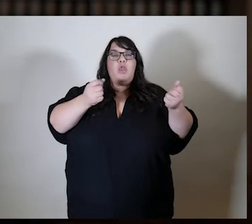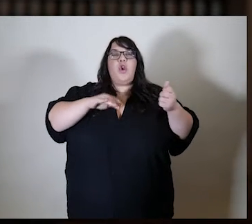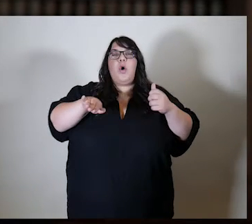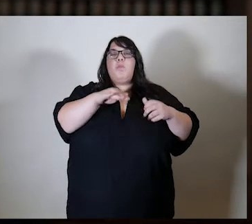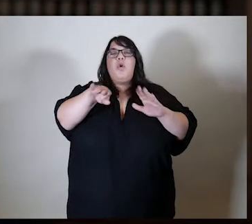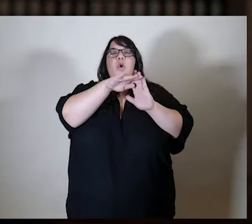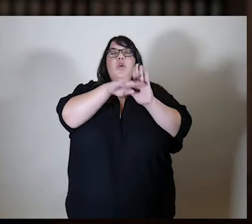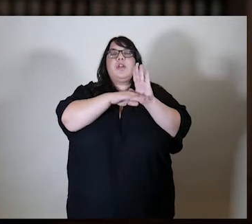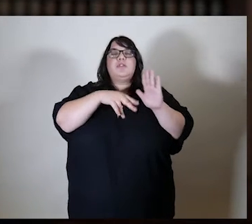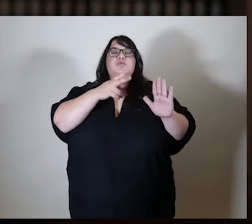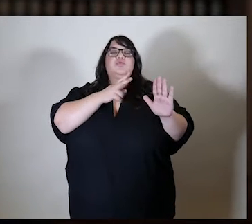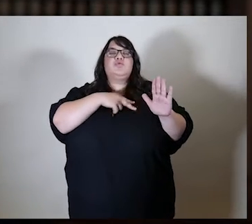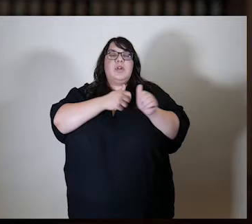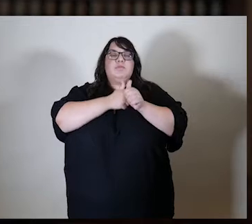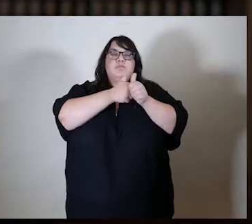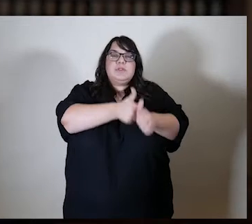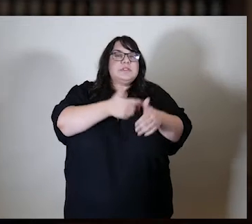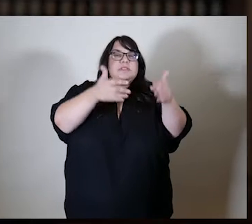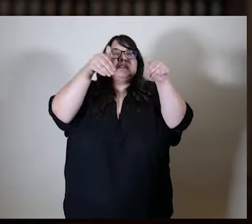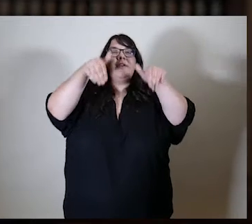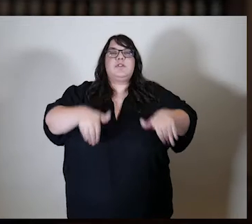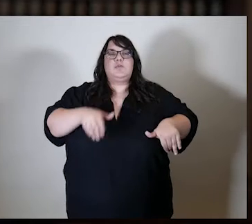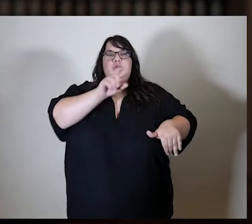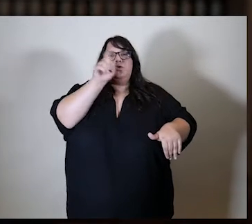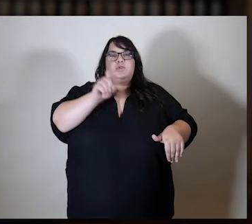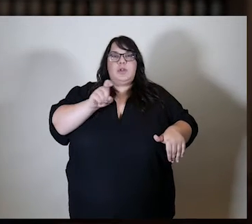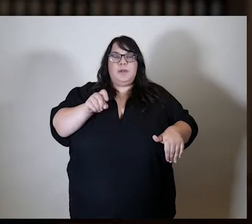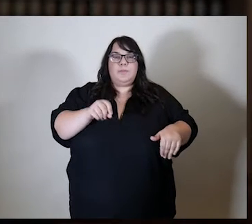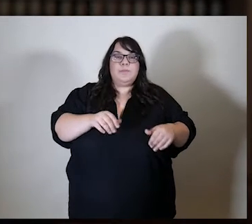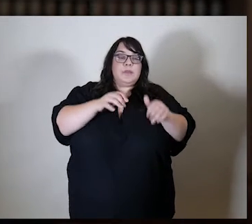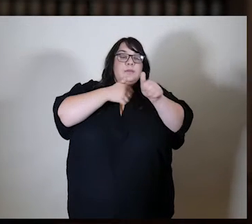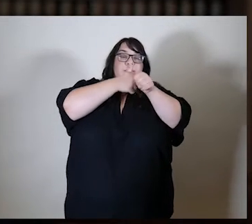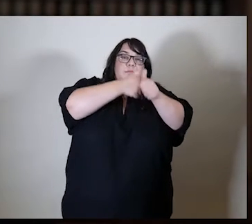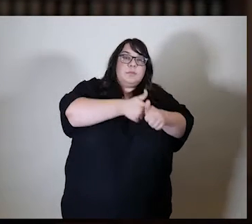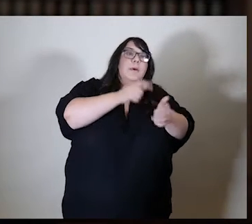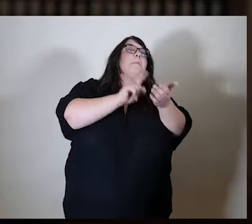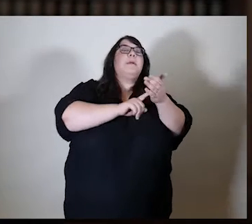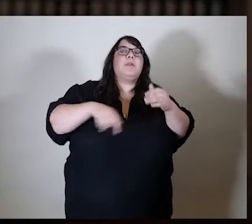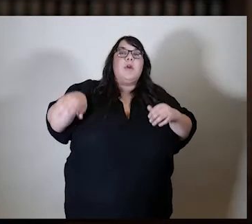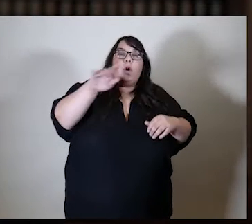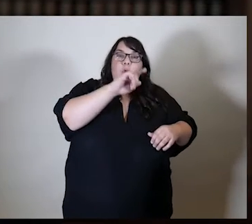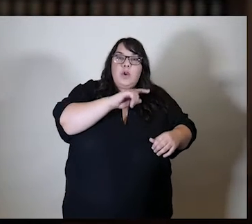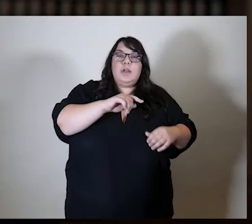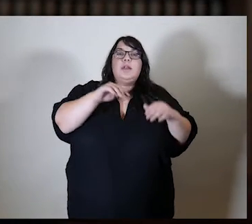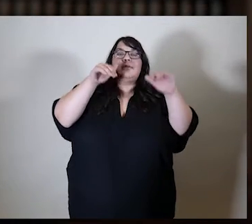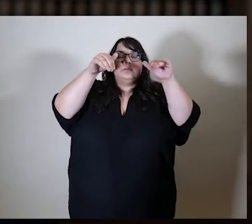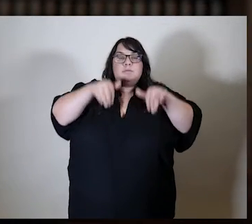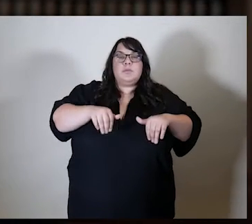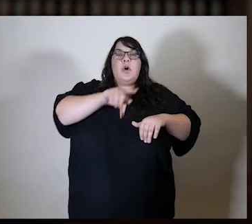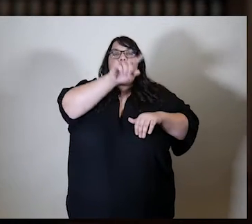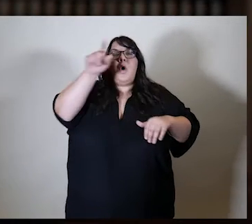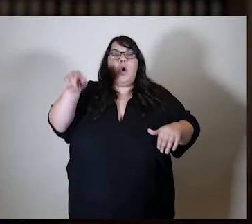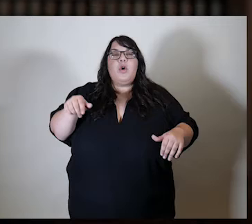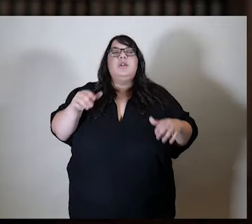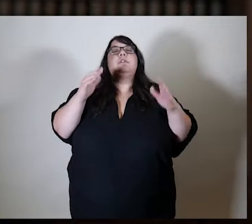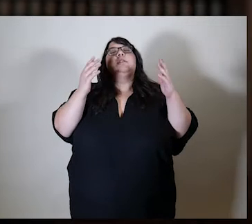Ο σεβασμός του κώδικα οδικής κυκλοφορίας σημαίνει σεβασμός στην ανθρώπινη ζωή. Η τήρησή του είναι ευθύνη και υποχρέωση όλων